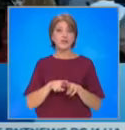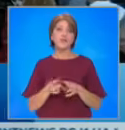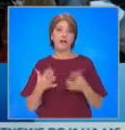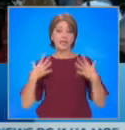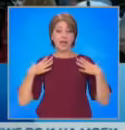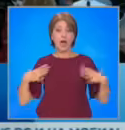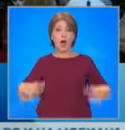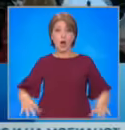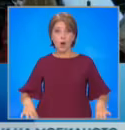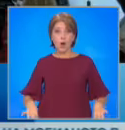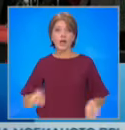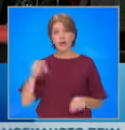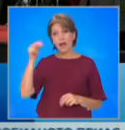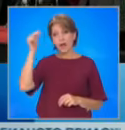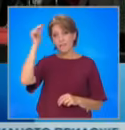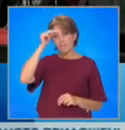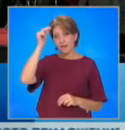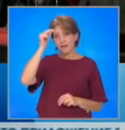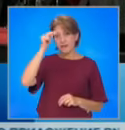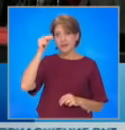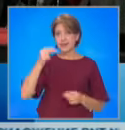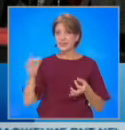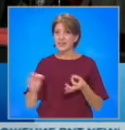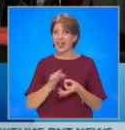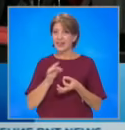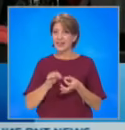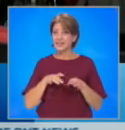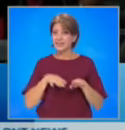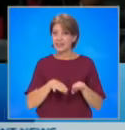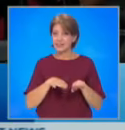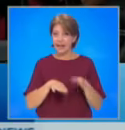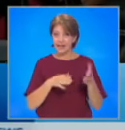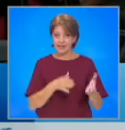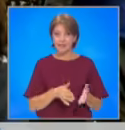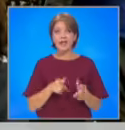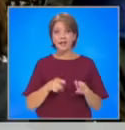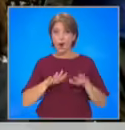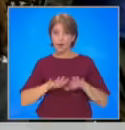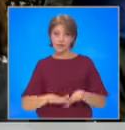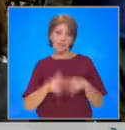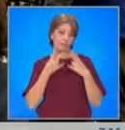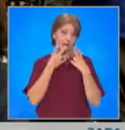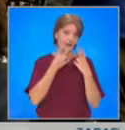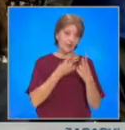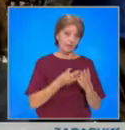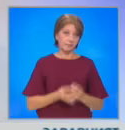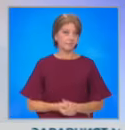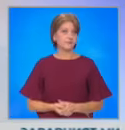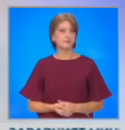на български дизайнер. Ние оставаме тук, за да проследим концерта. Още информация очаквате в късната емисия по света у